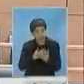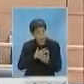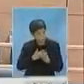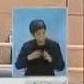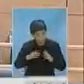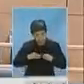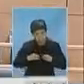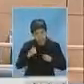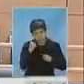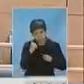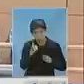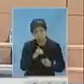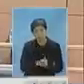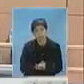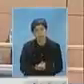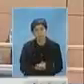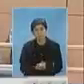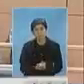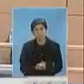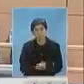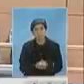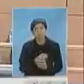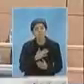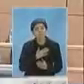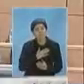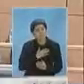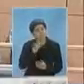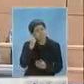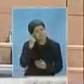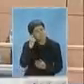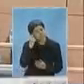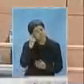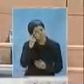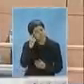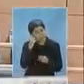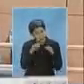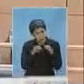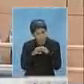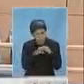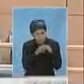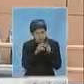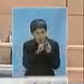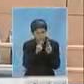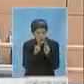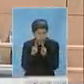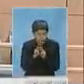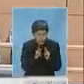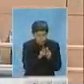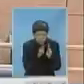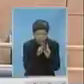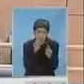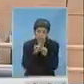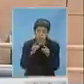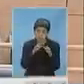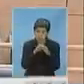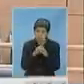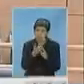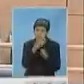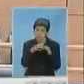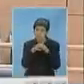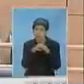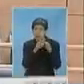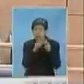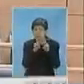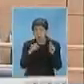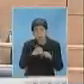ปฏิเสธไม่ได้เพราะผมหันไปมองข้างหลังไอ้ 7-8ชุดอนุกรรมการเนี่ยครับหรือกรรมการชุดใหญ่ที่ท่านตั้งกันมา